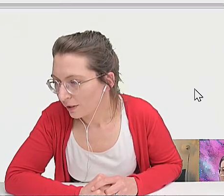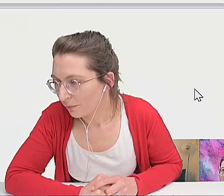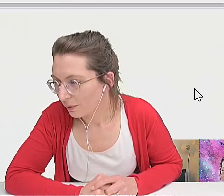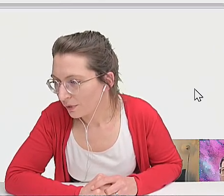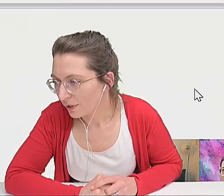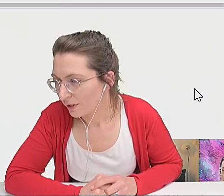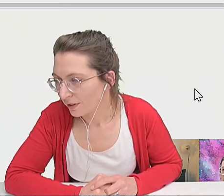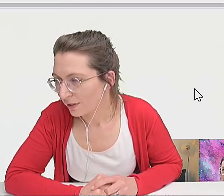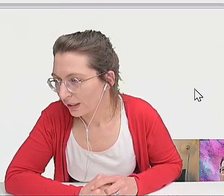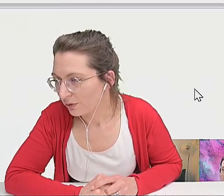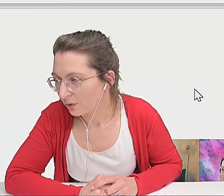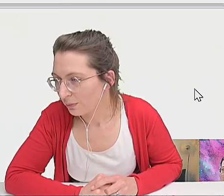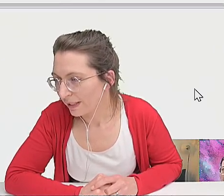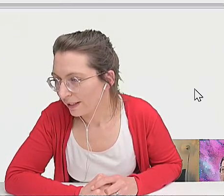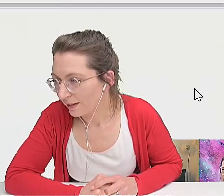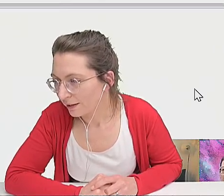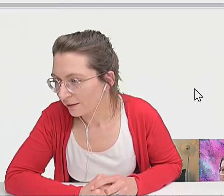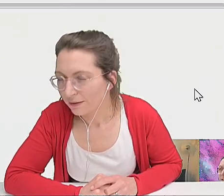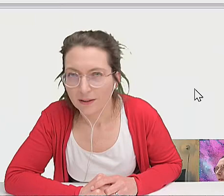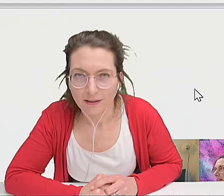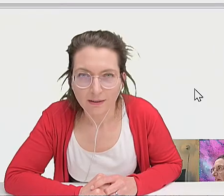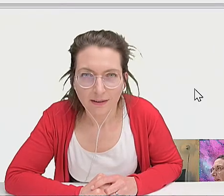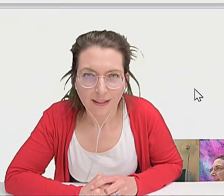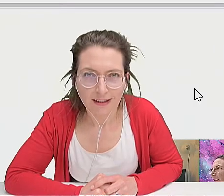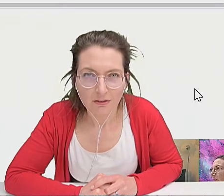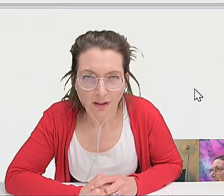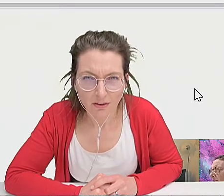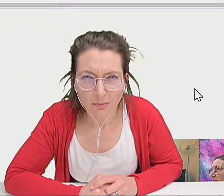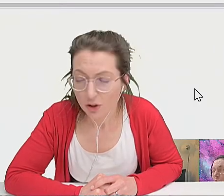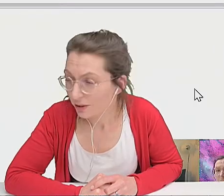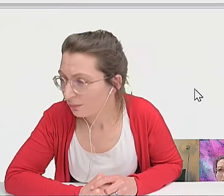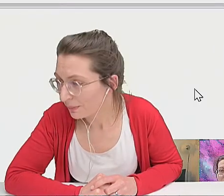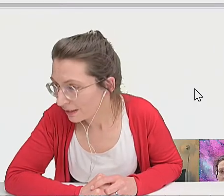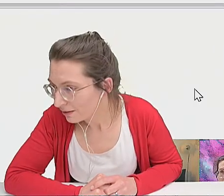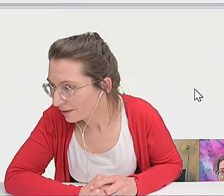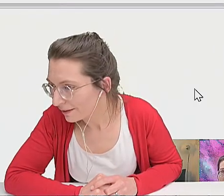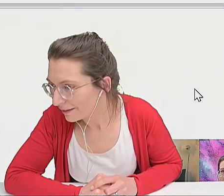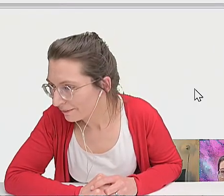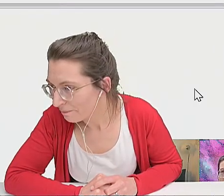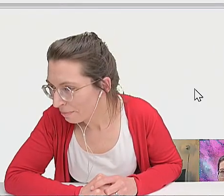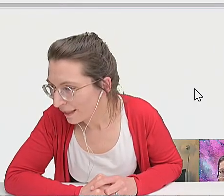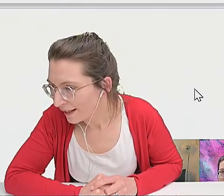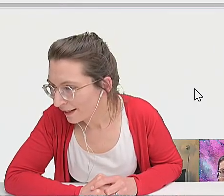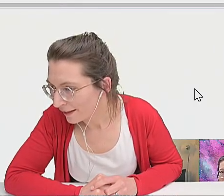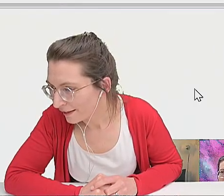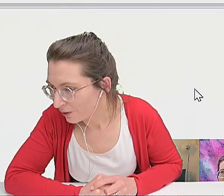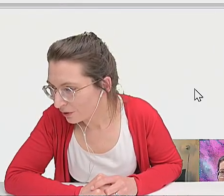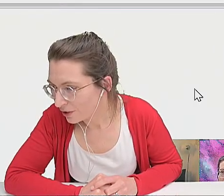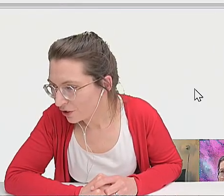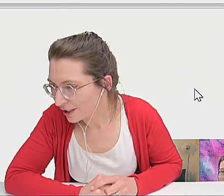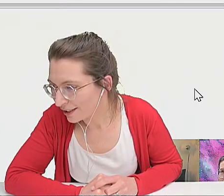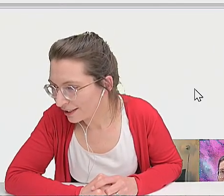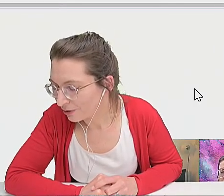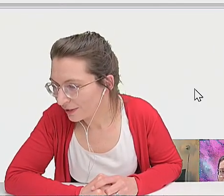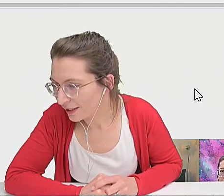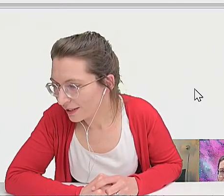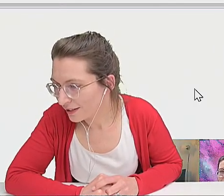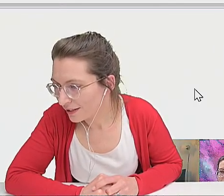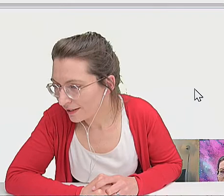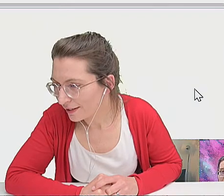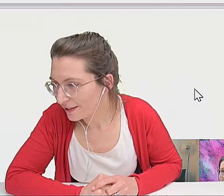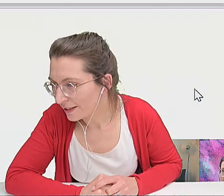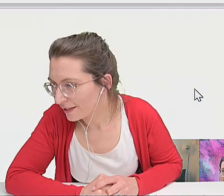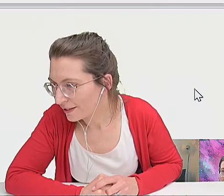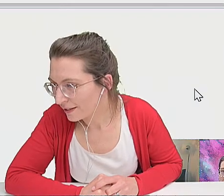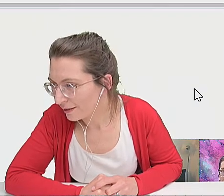ja auch erstmal mir die Richtung überlegen. Oh, Sie denken zu Hause bestimmt mit. Der guckt ja schon in die Richtung der